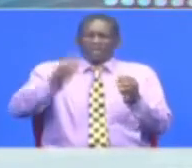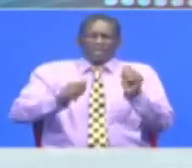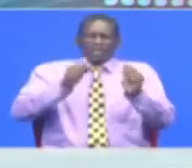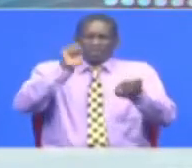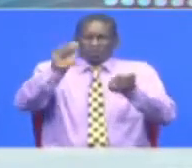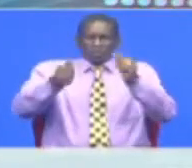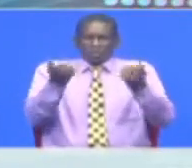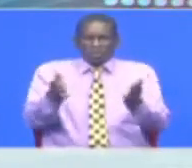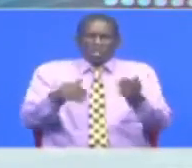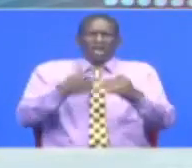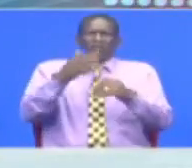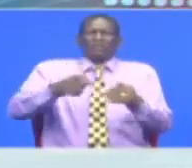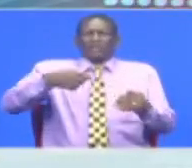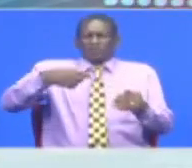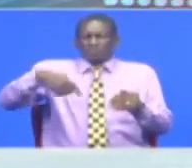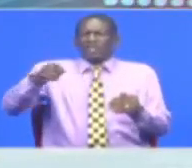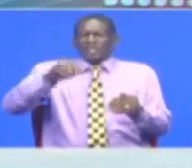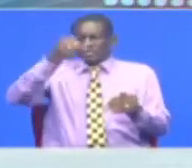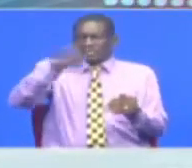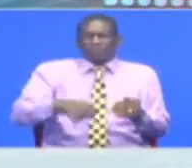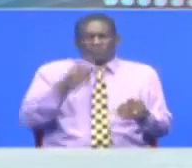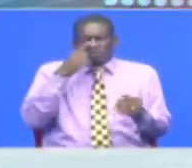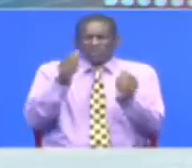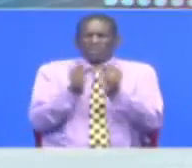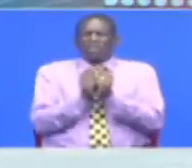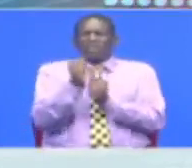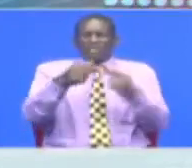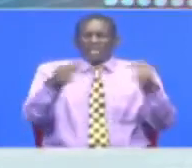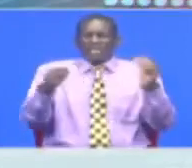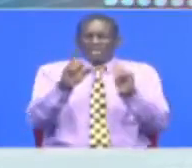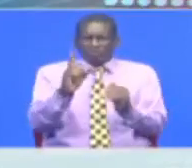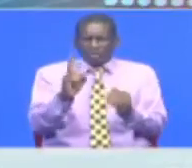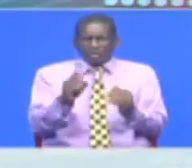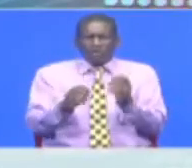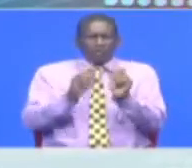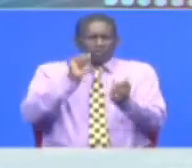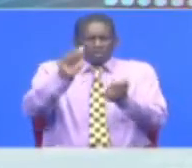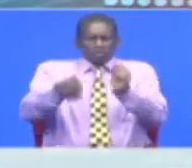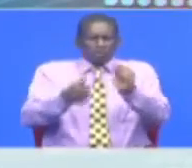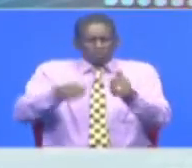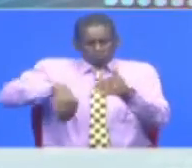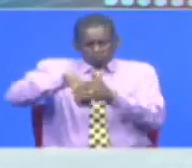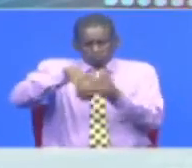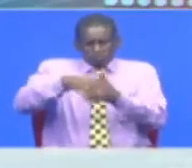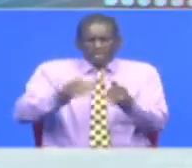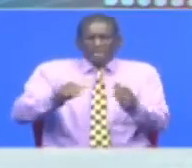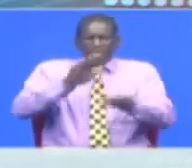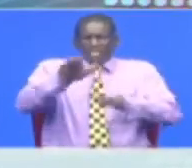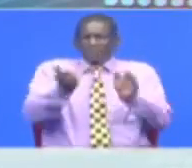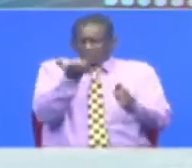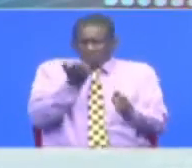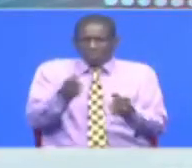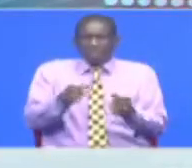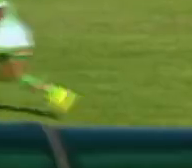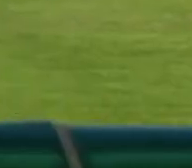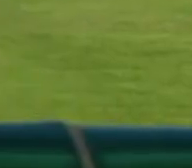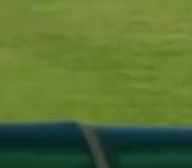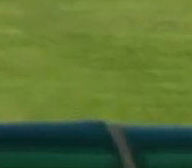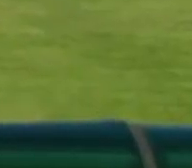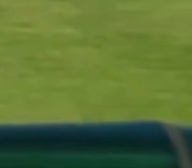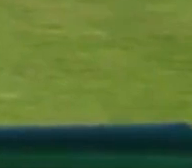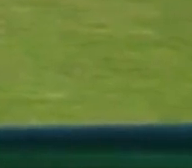mabao 15-1 katika uwanja wa Nyayo. Katika mechi ya marudiano iliyosakatwa hapa Nyayo, Starlets iliadhibu Sudan Kusini kwa